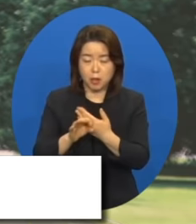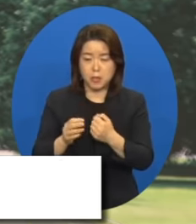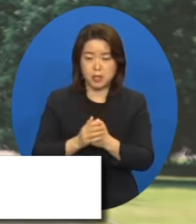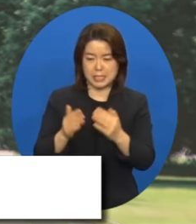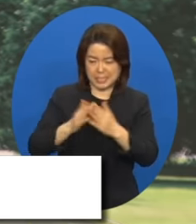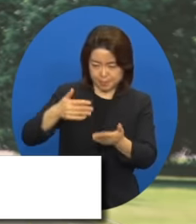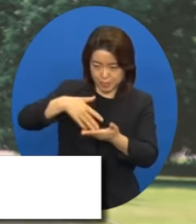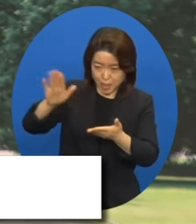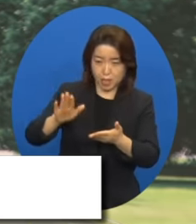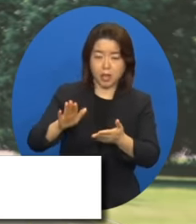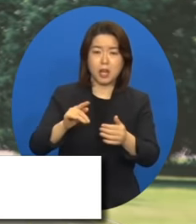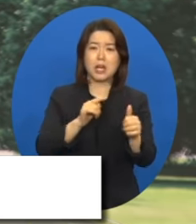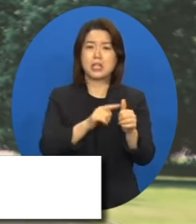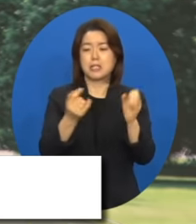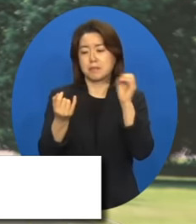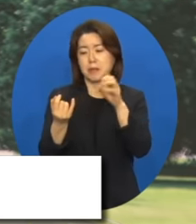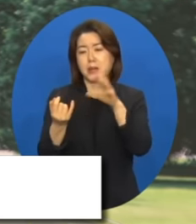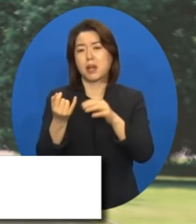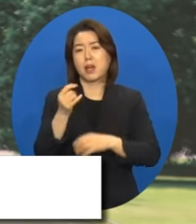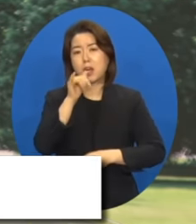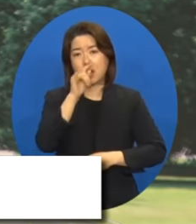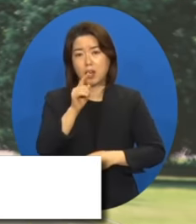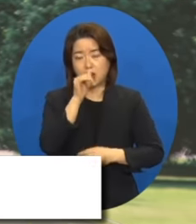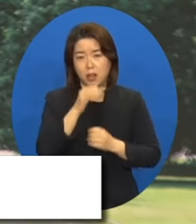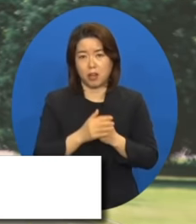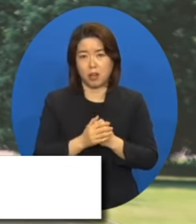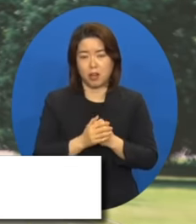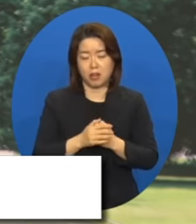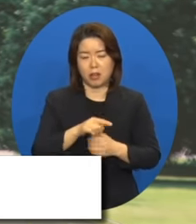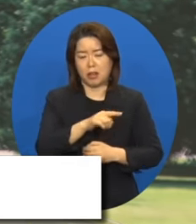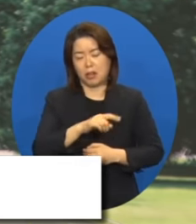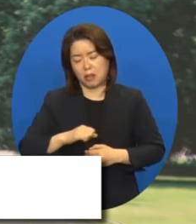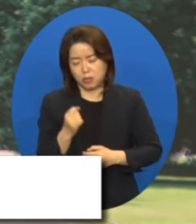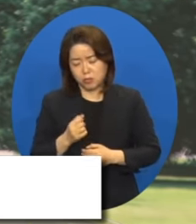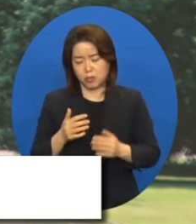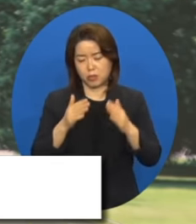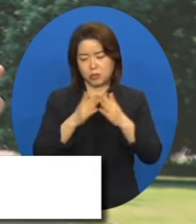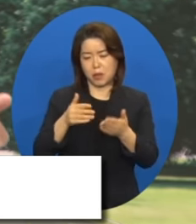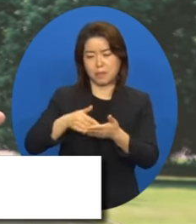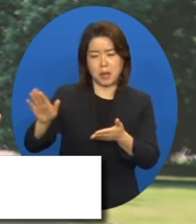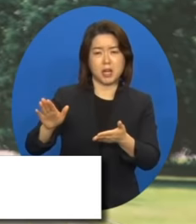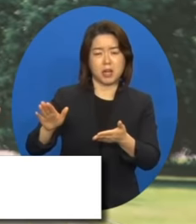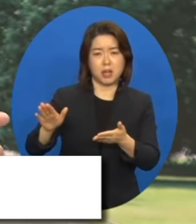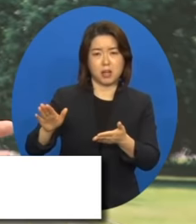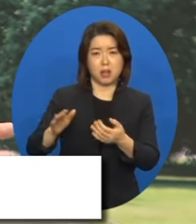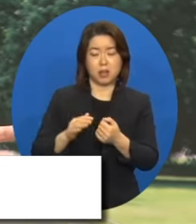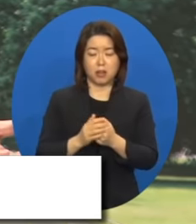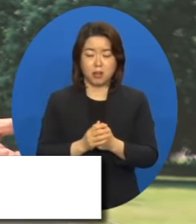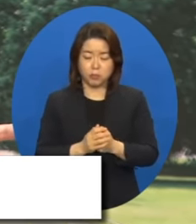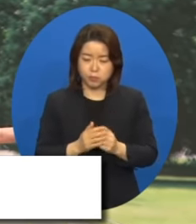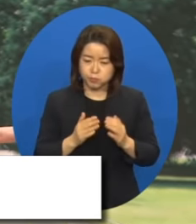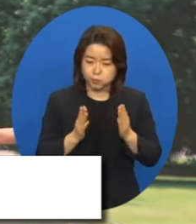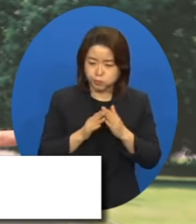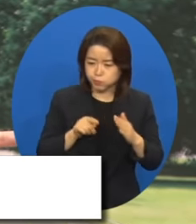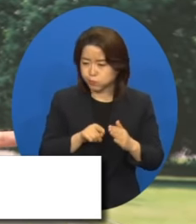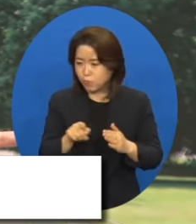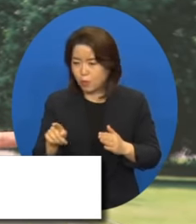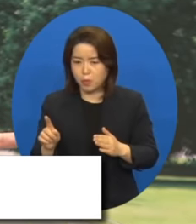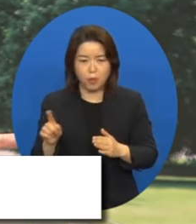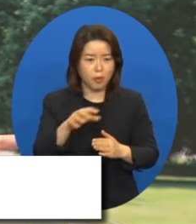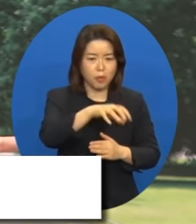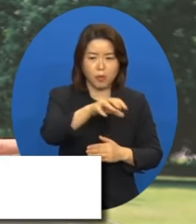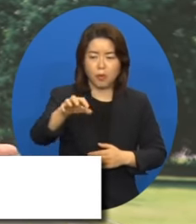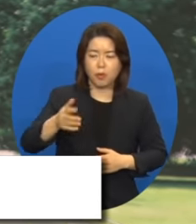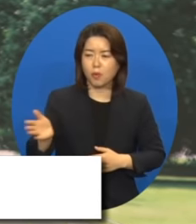말에 그냥 순종하고 집에서 그냥 내쫓겼습니다. 막상 나와보니까 갈 데가 없는 거예요.